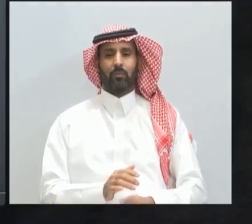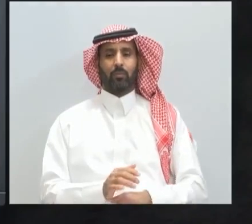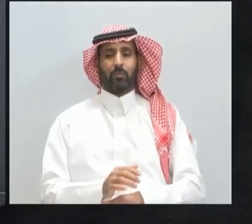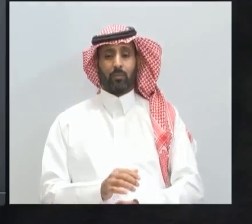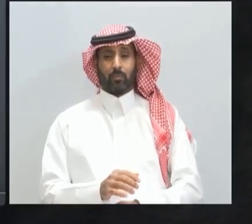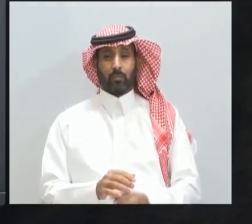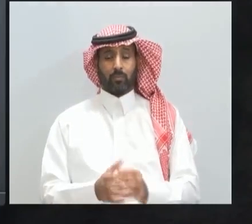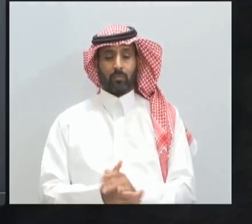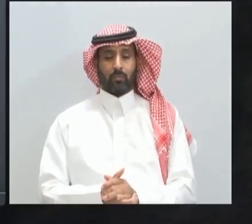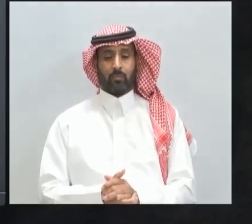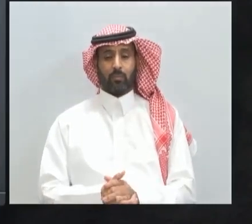استغفرك واتوب اليك